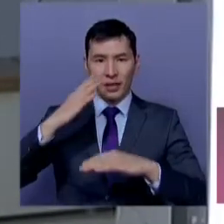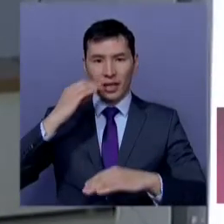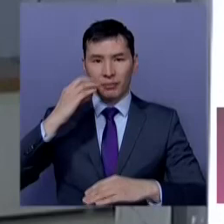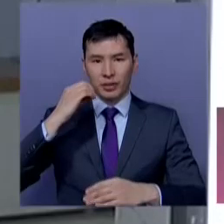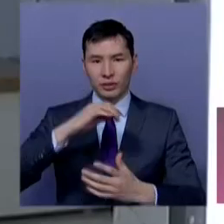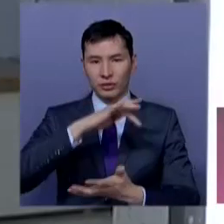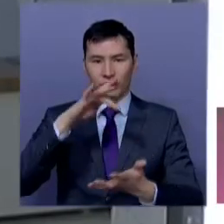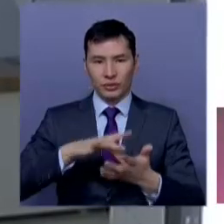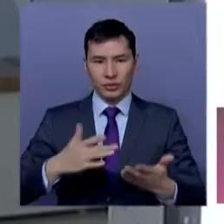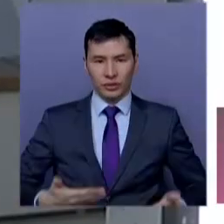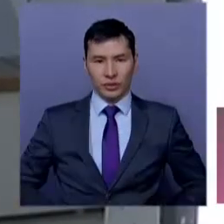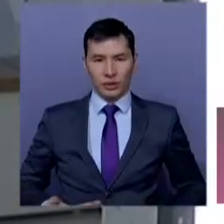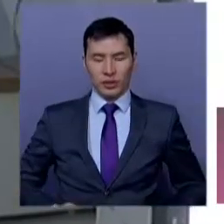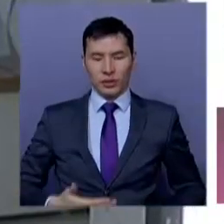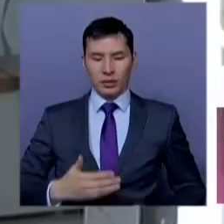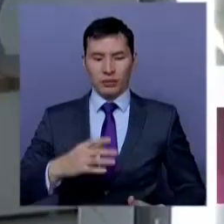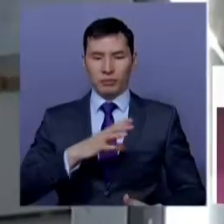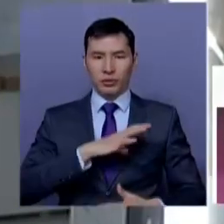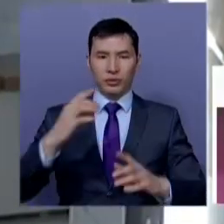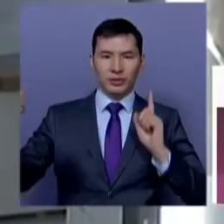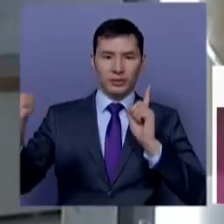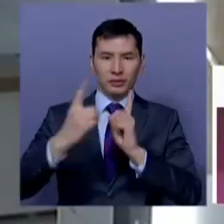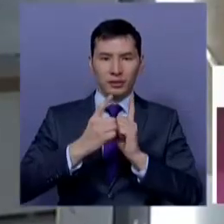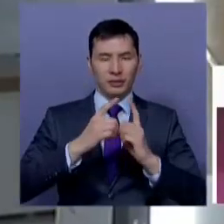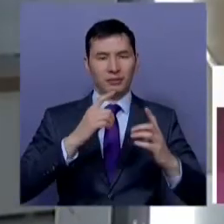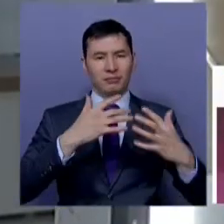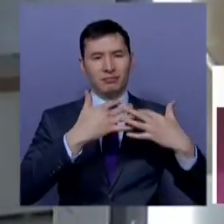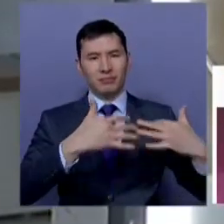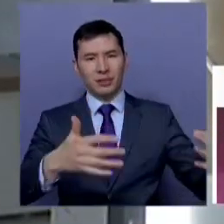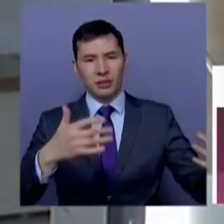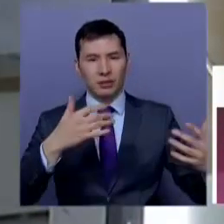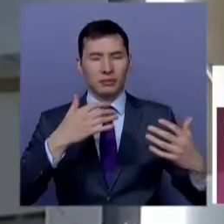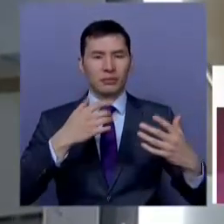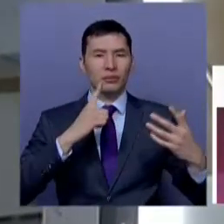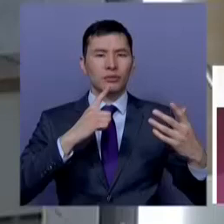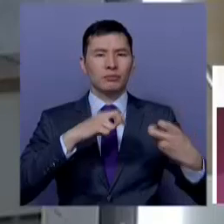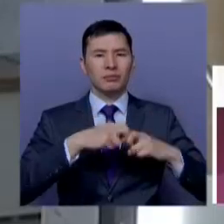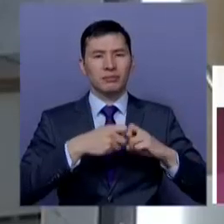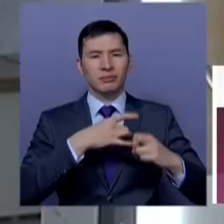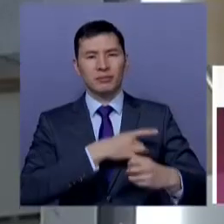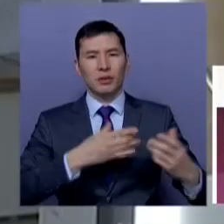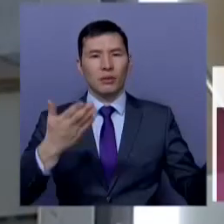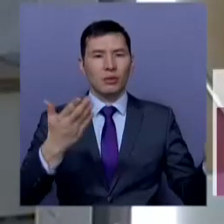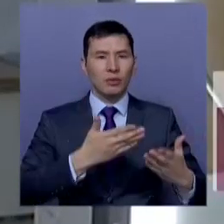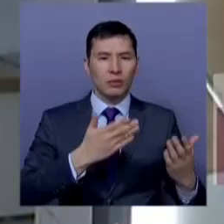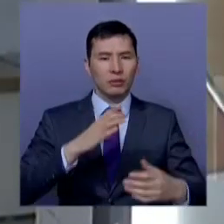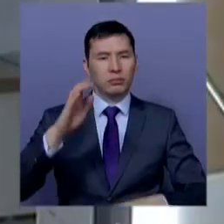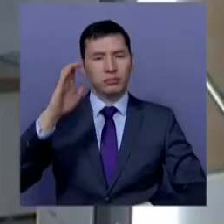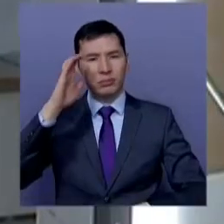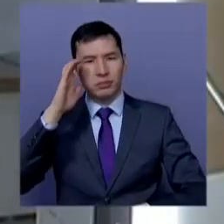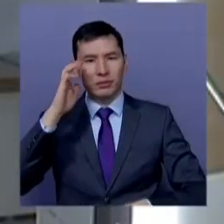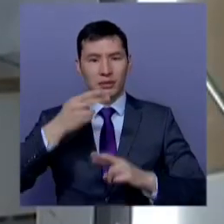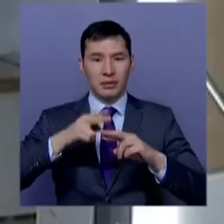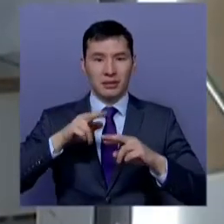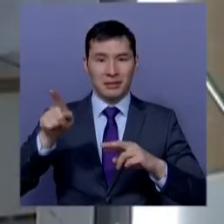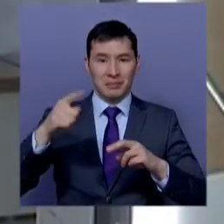тұрғындары менен жүздесуі де кездесуі де әрқайсының өзінің көкейіндегі айтуы